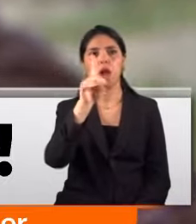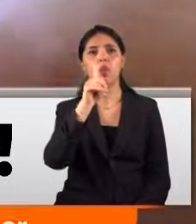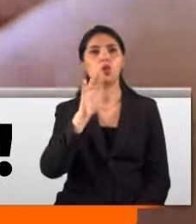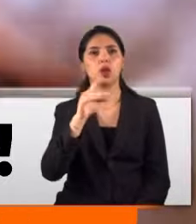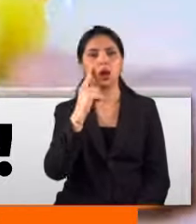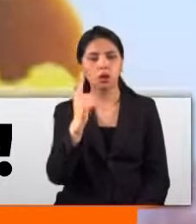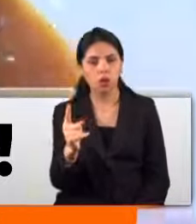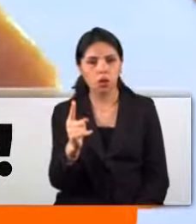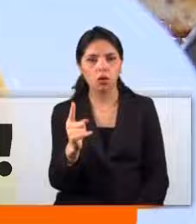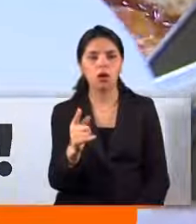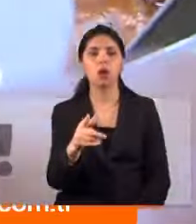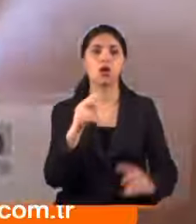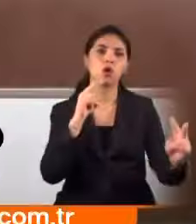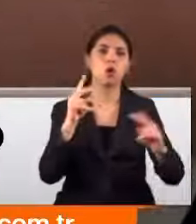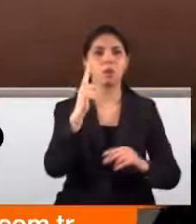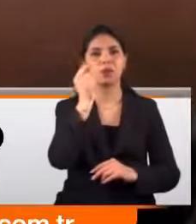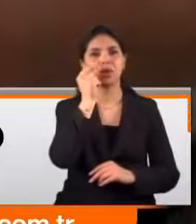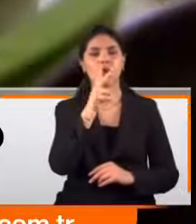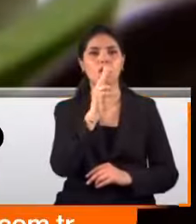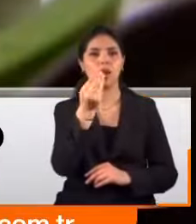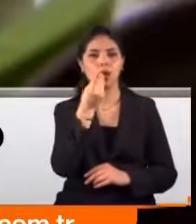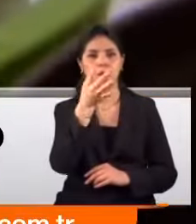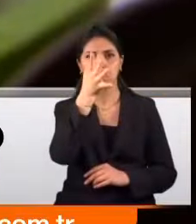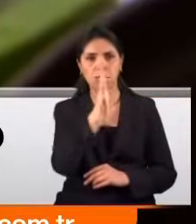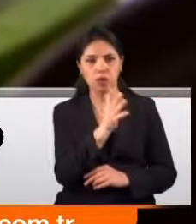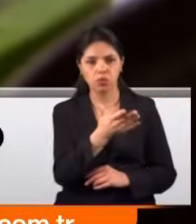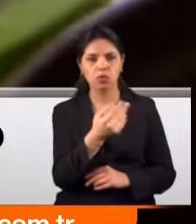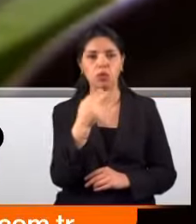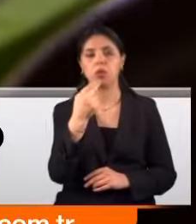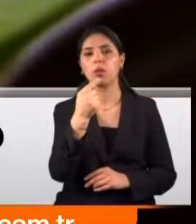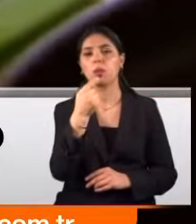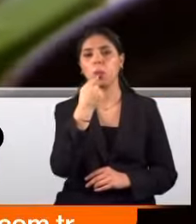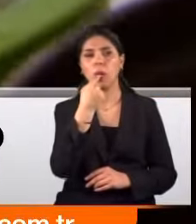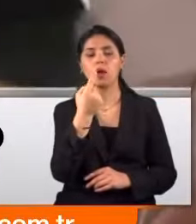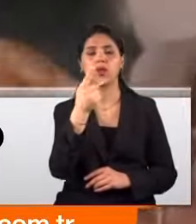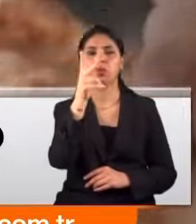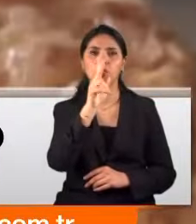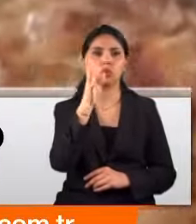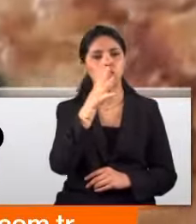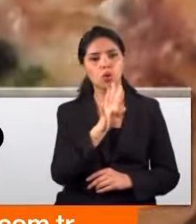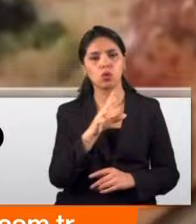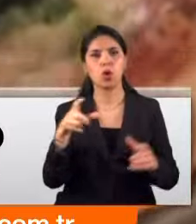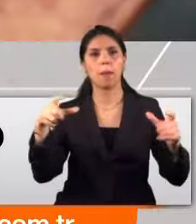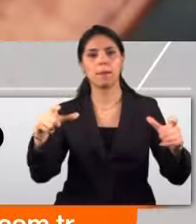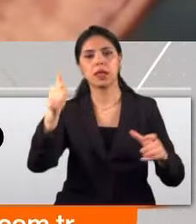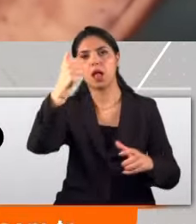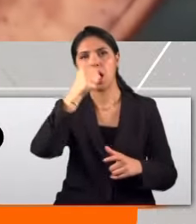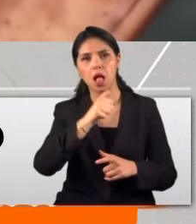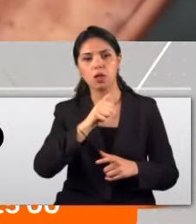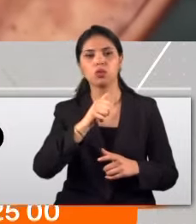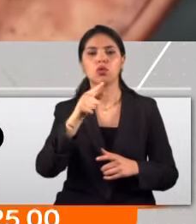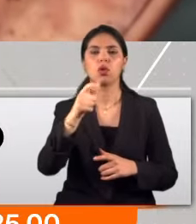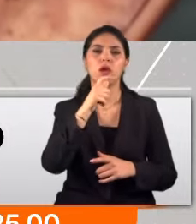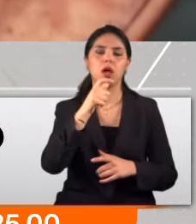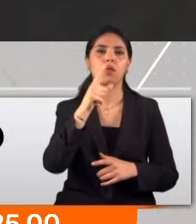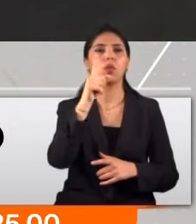arasında. Ortalama bir lokantada bir kişilik öğle yemeği 500, makarna 300-400, pizza 600, kahve 100-150